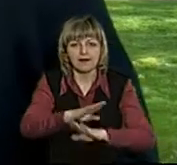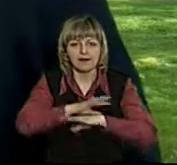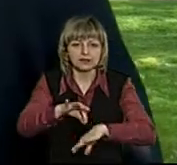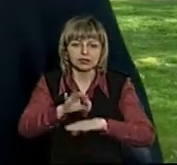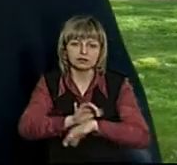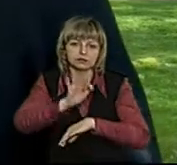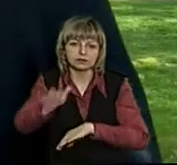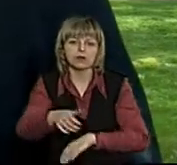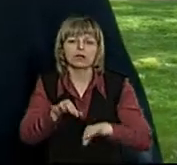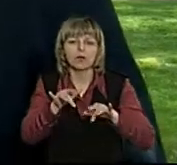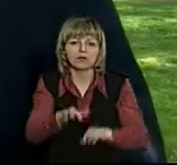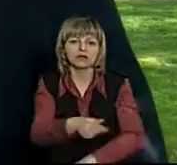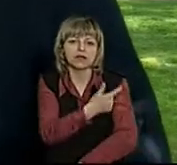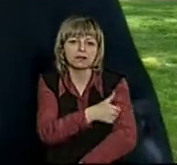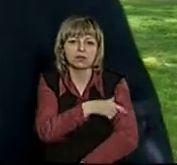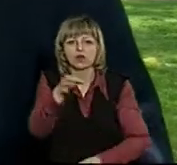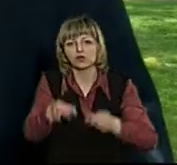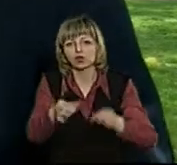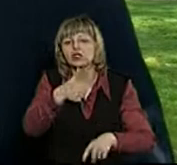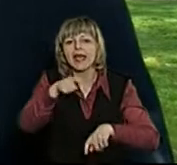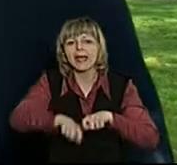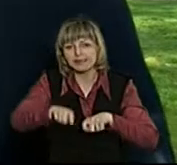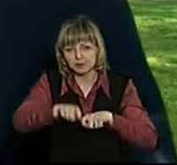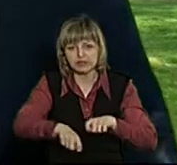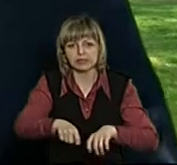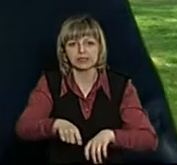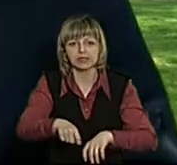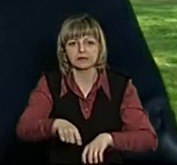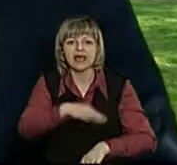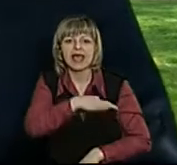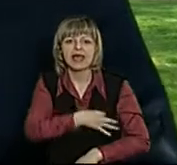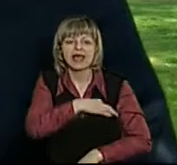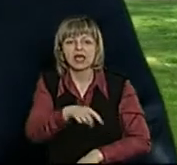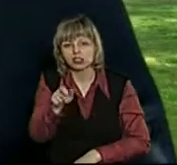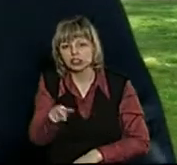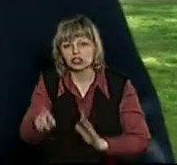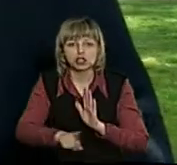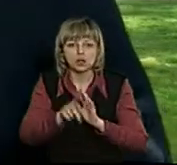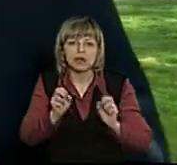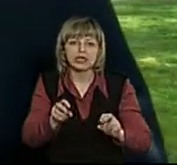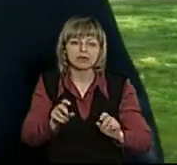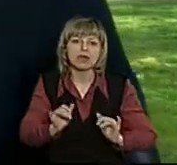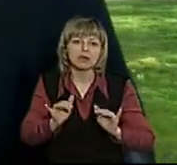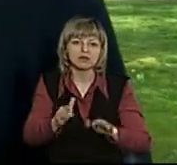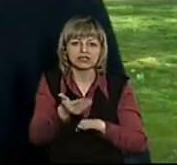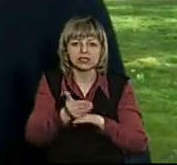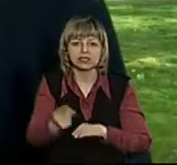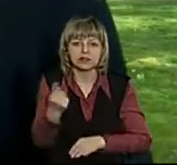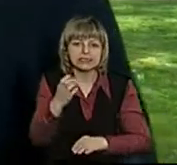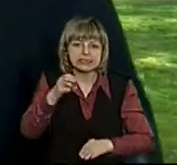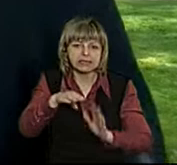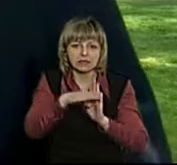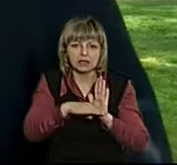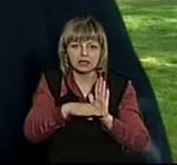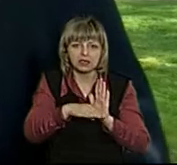на проведення судово-медичної експертизи. Слідчі розпочали кримінальне провадження за частиною першої